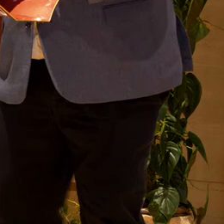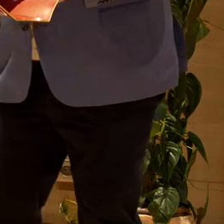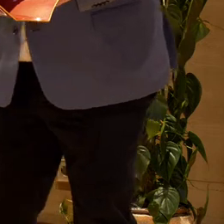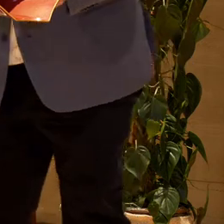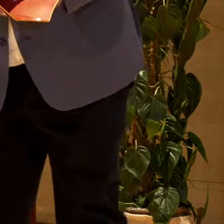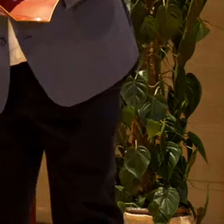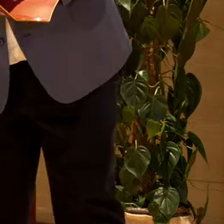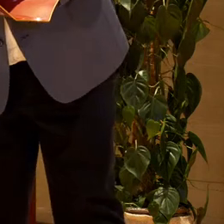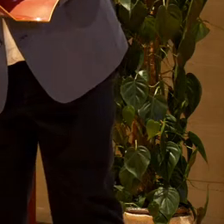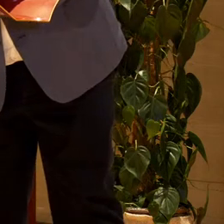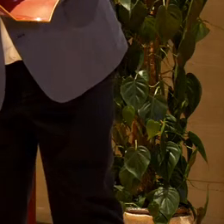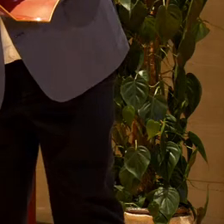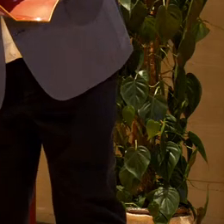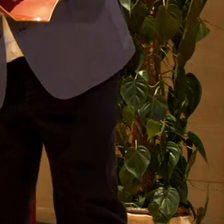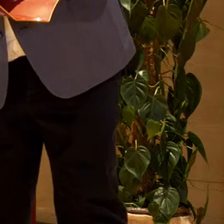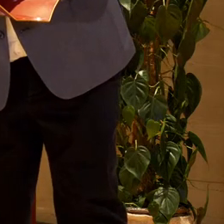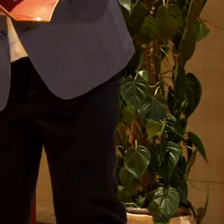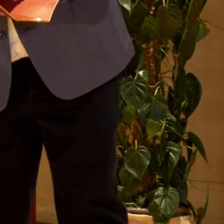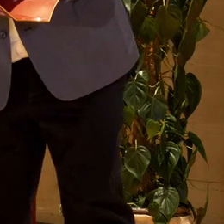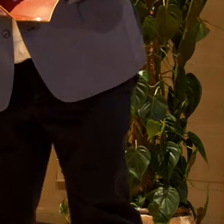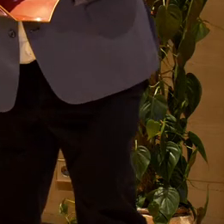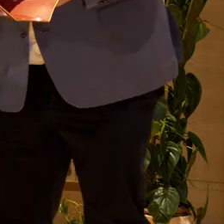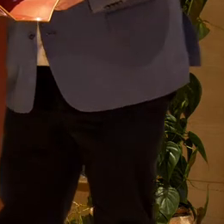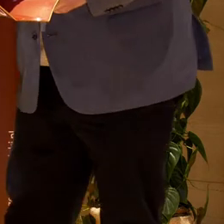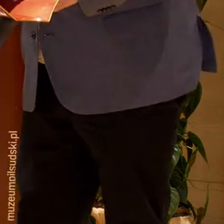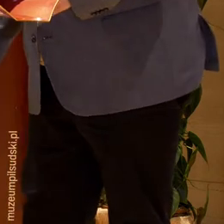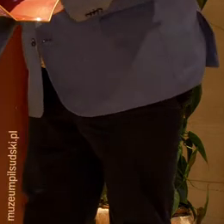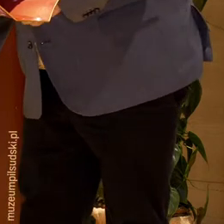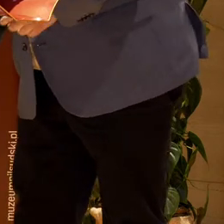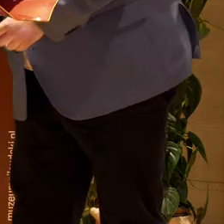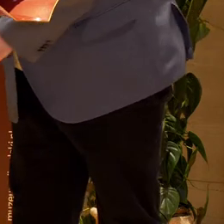Stanach około 1902 roku.